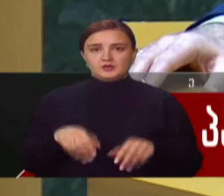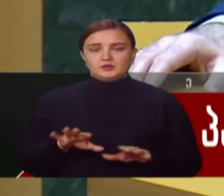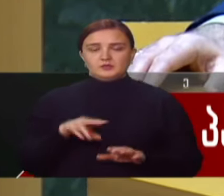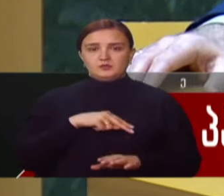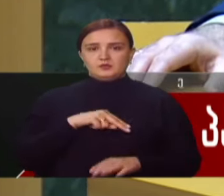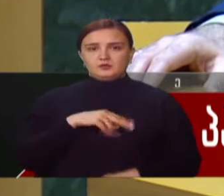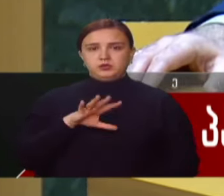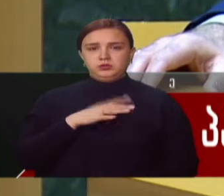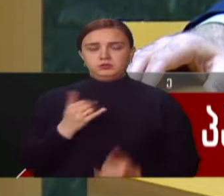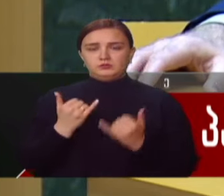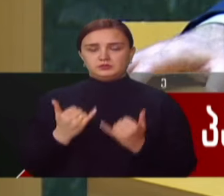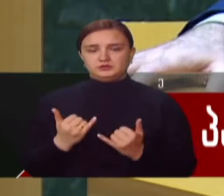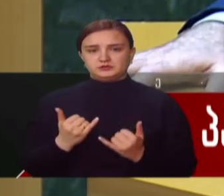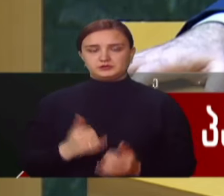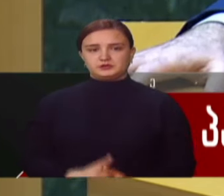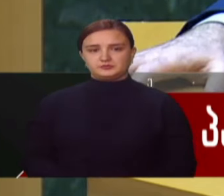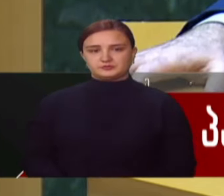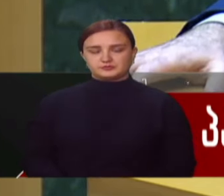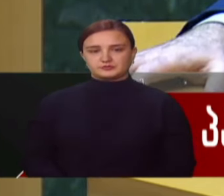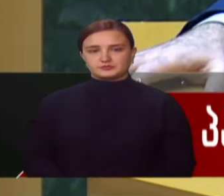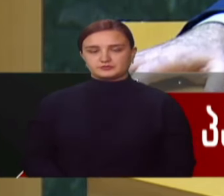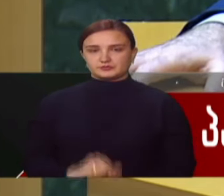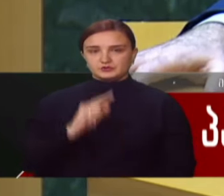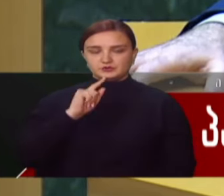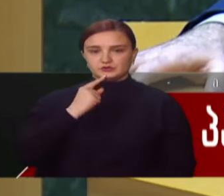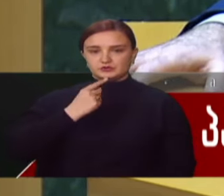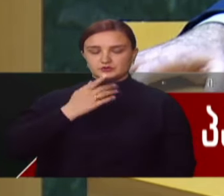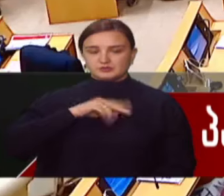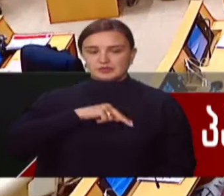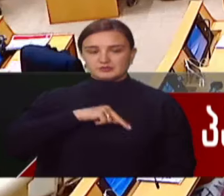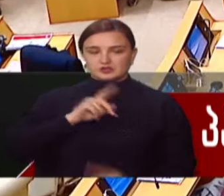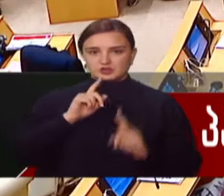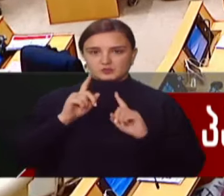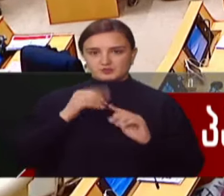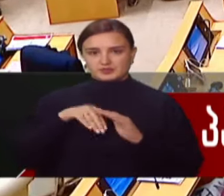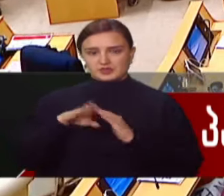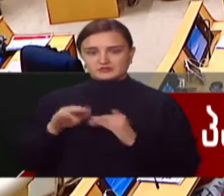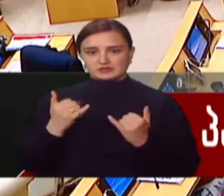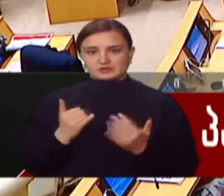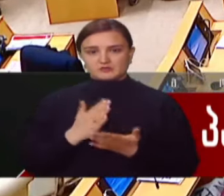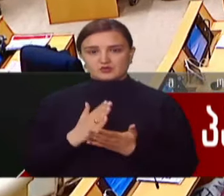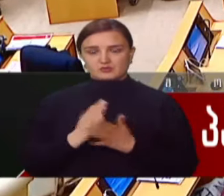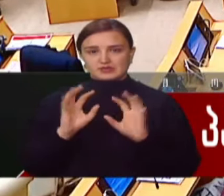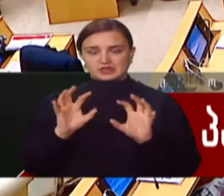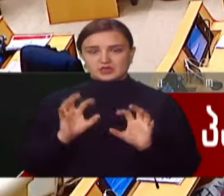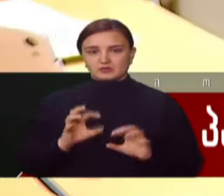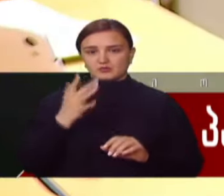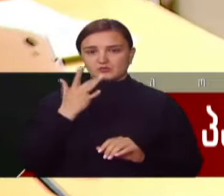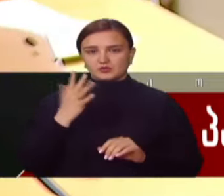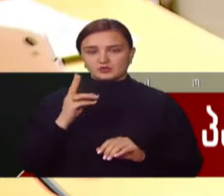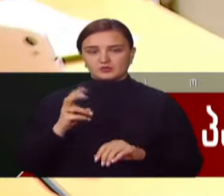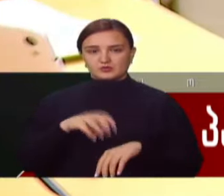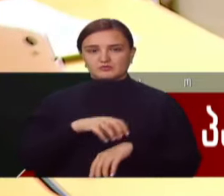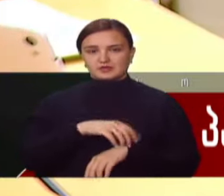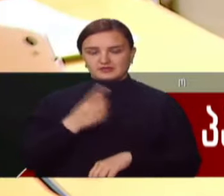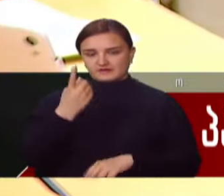იყო და დღეს გიჭირთ პარლამენტის სხვებიდან გასვლა. Ჯერ კიდევ მოქმედი კანონით პოლიტიკური პარტია